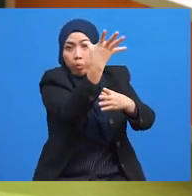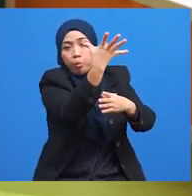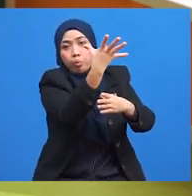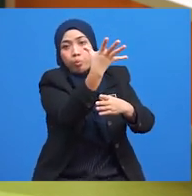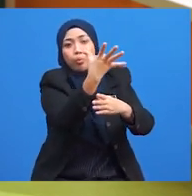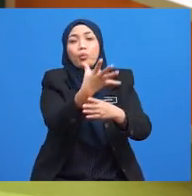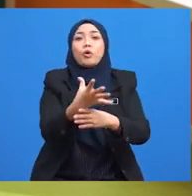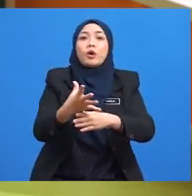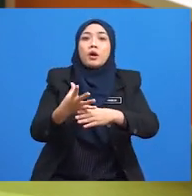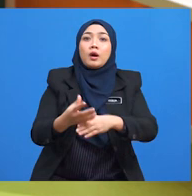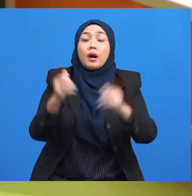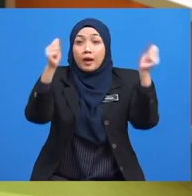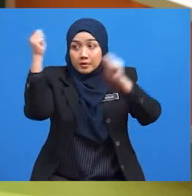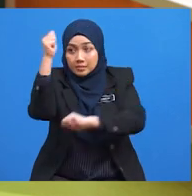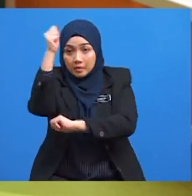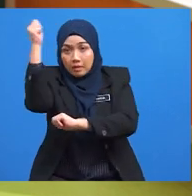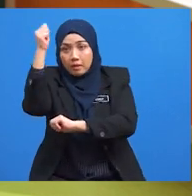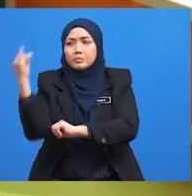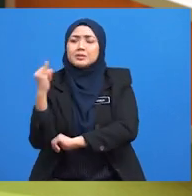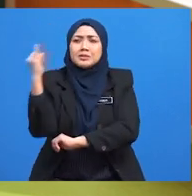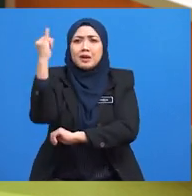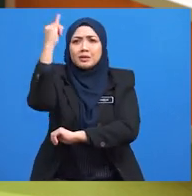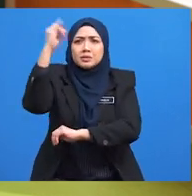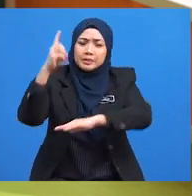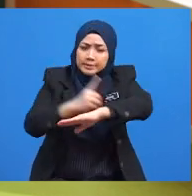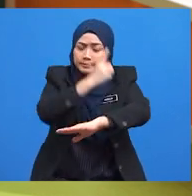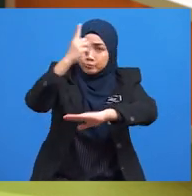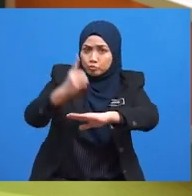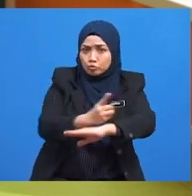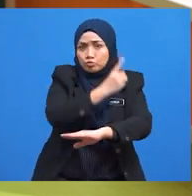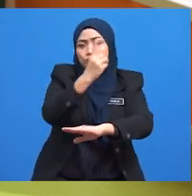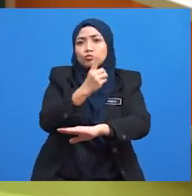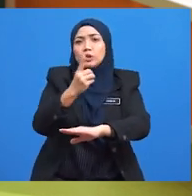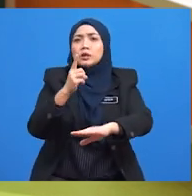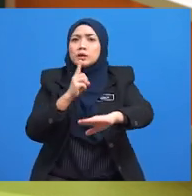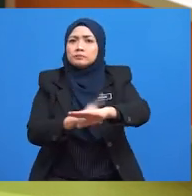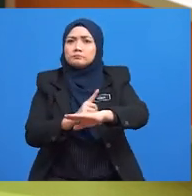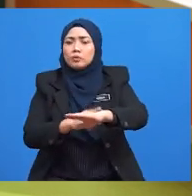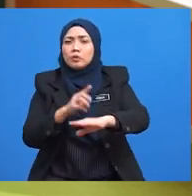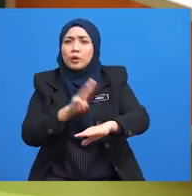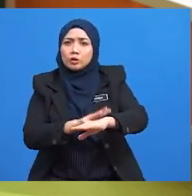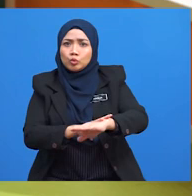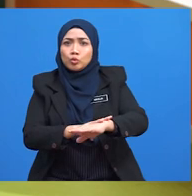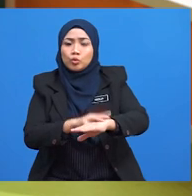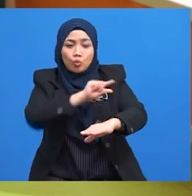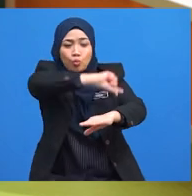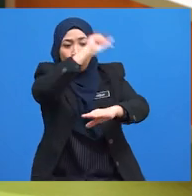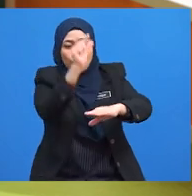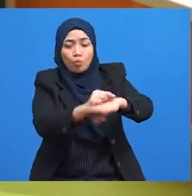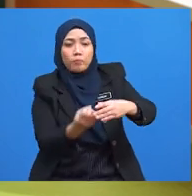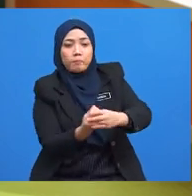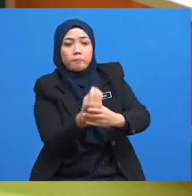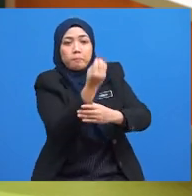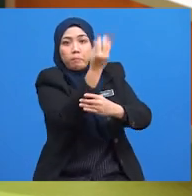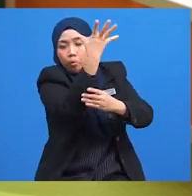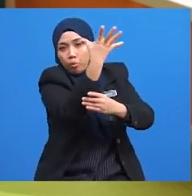debu, jelaga yang banyak semasa aktiviti letusan berlaku. Hal ini akan menyebabkan